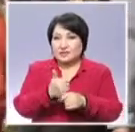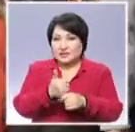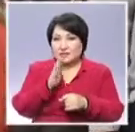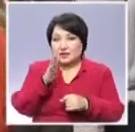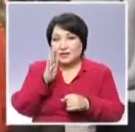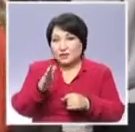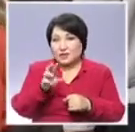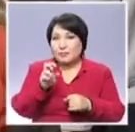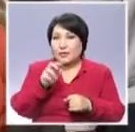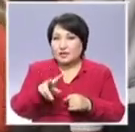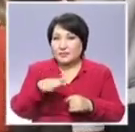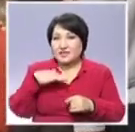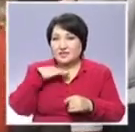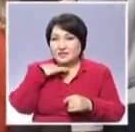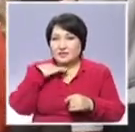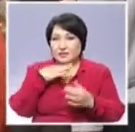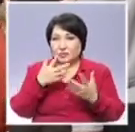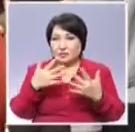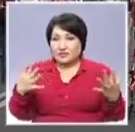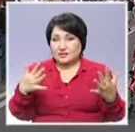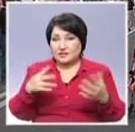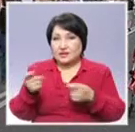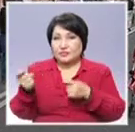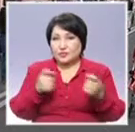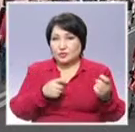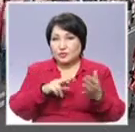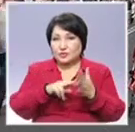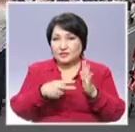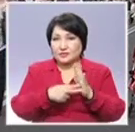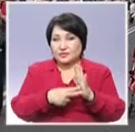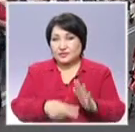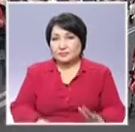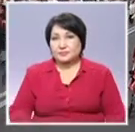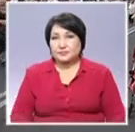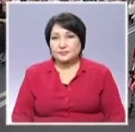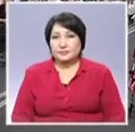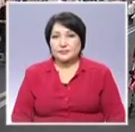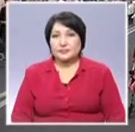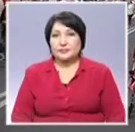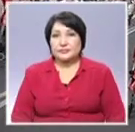мен ет өнімдерін алып келуді көздеп отыр. Абай Аймағамбетов, Әсет Құндақбаев, Алматы телеарнасы.